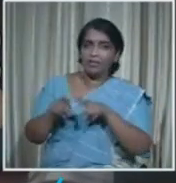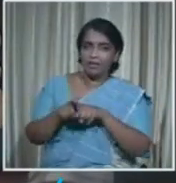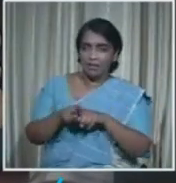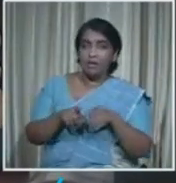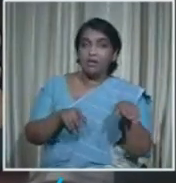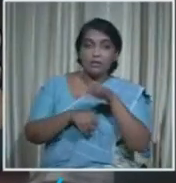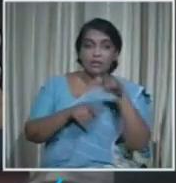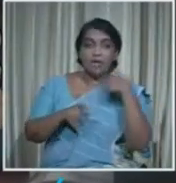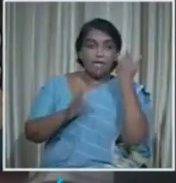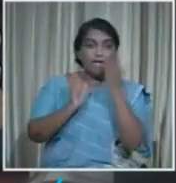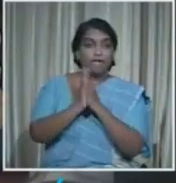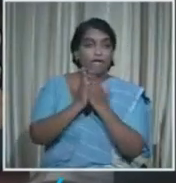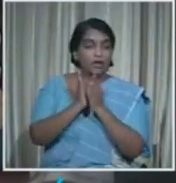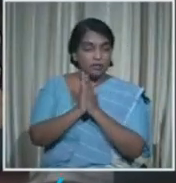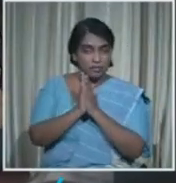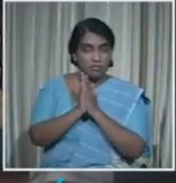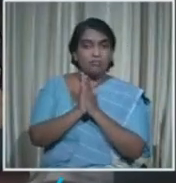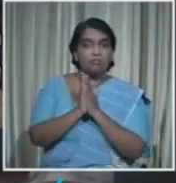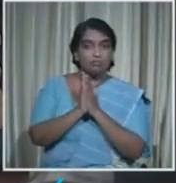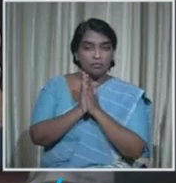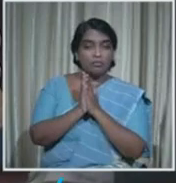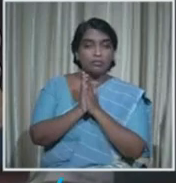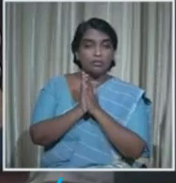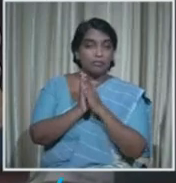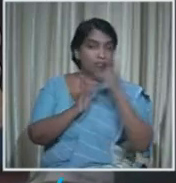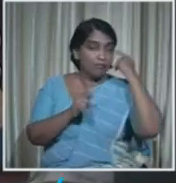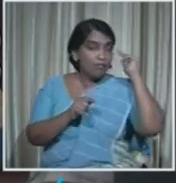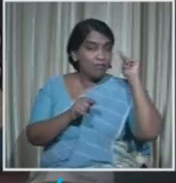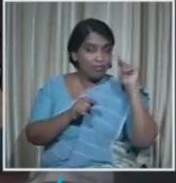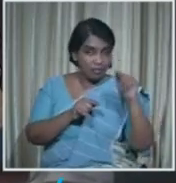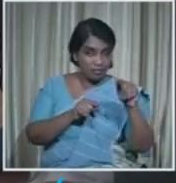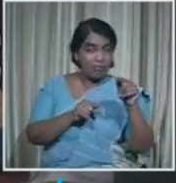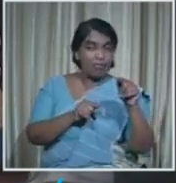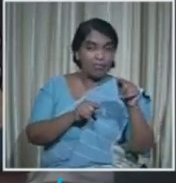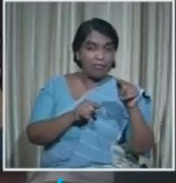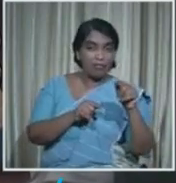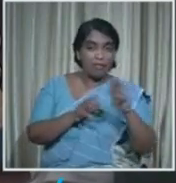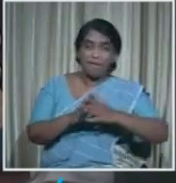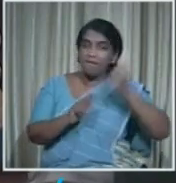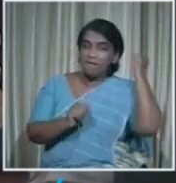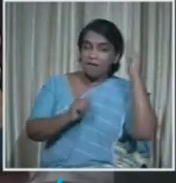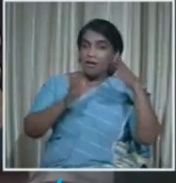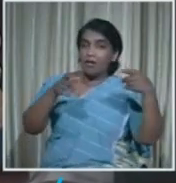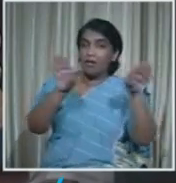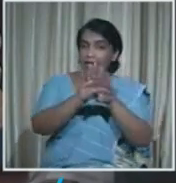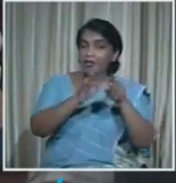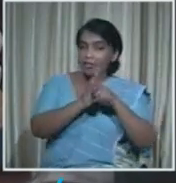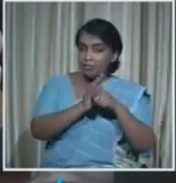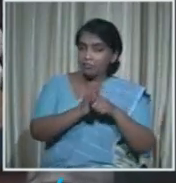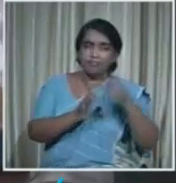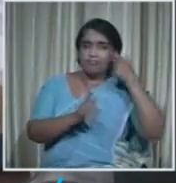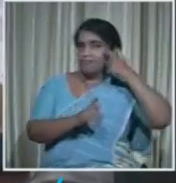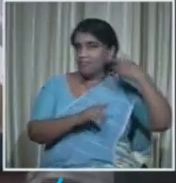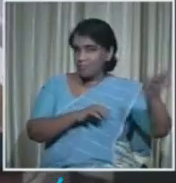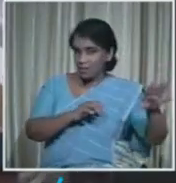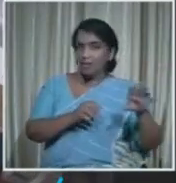සමාජ මාධ්‍ය වෙත එල්ල කරපු ඒ මරු පහර අභිබවා